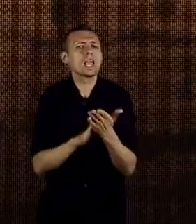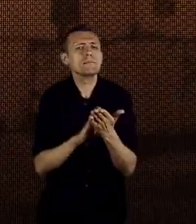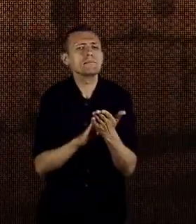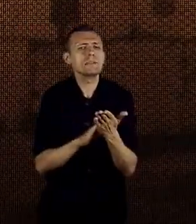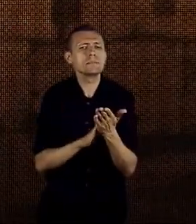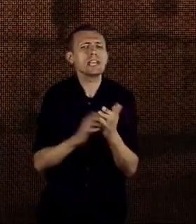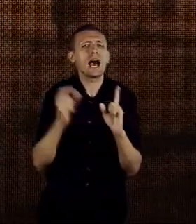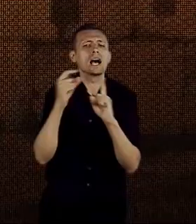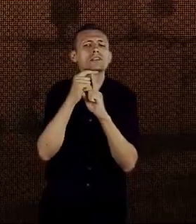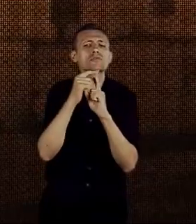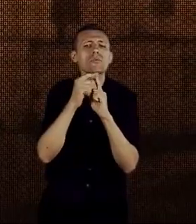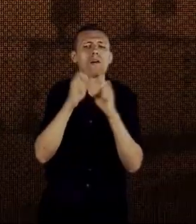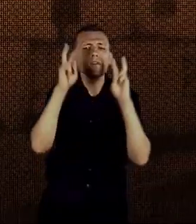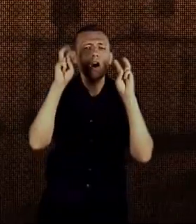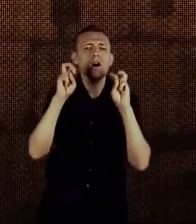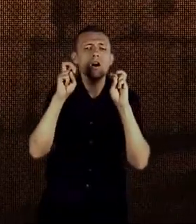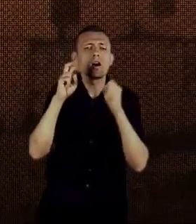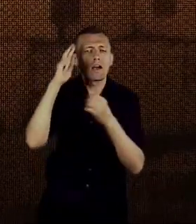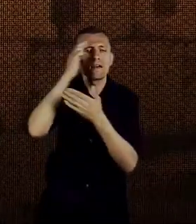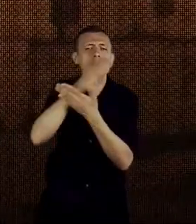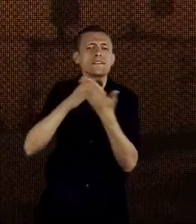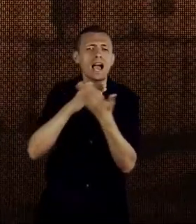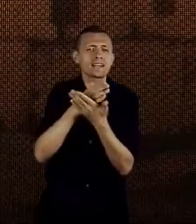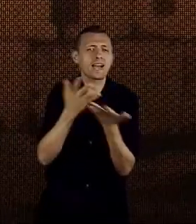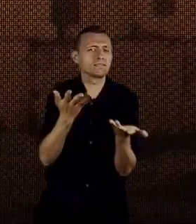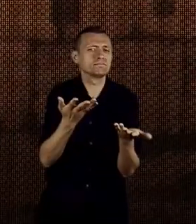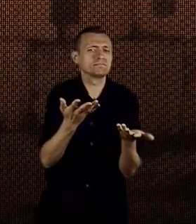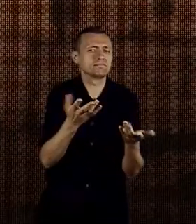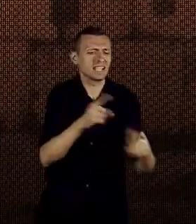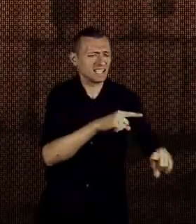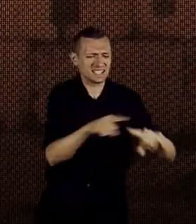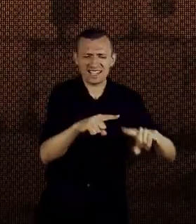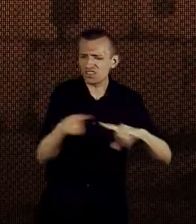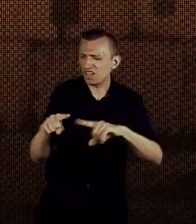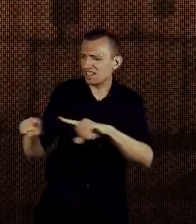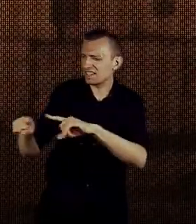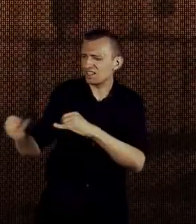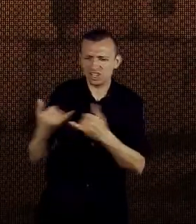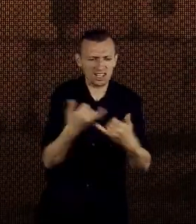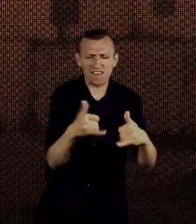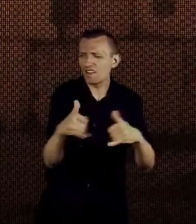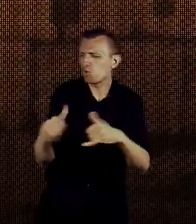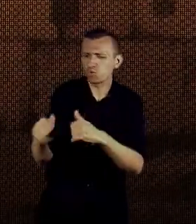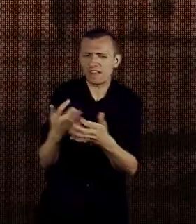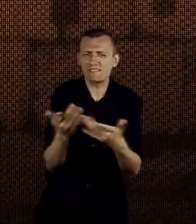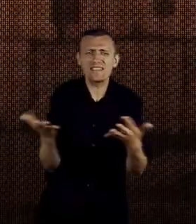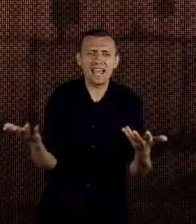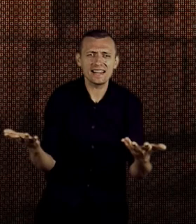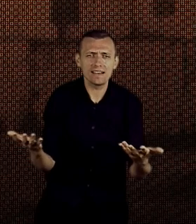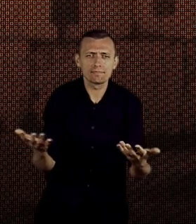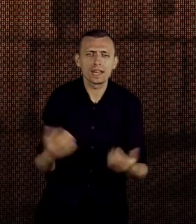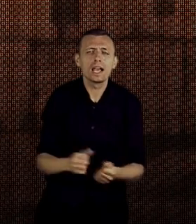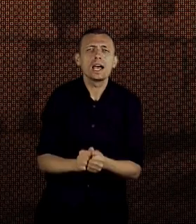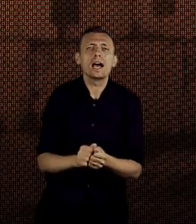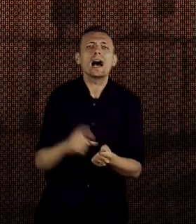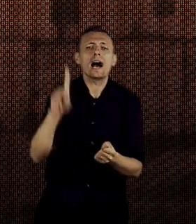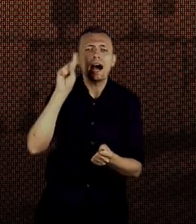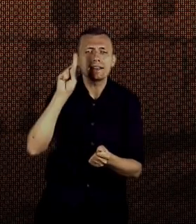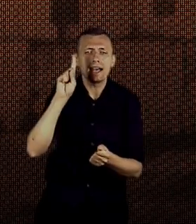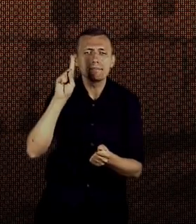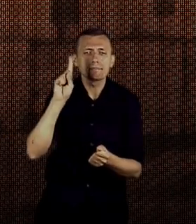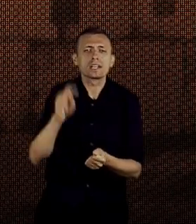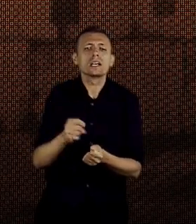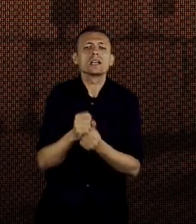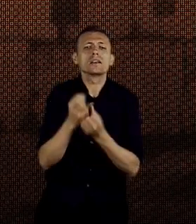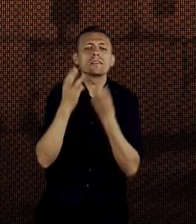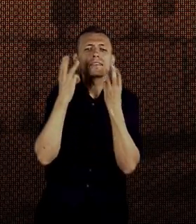Ale przede wszystkim odnosi się do żywej ufności pokładanej w Bogu. W